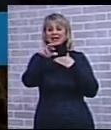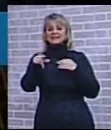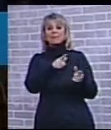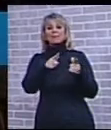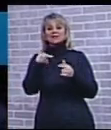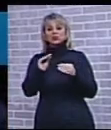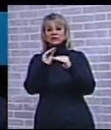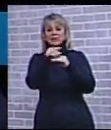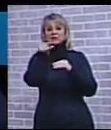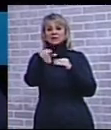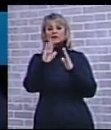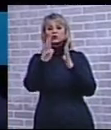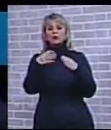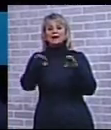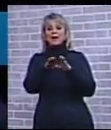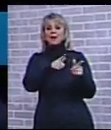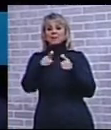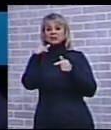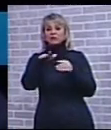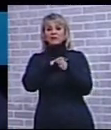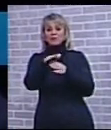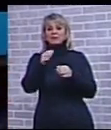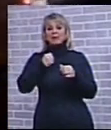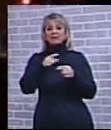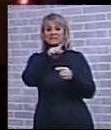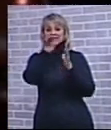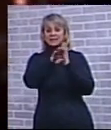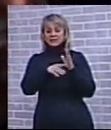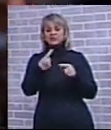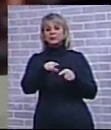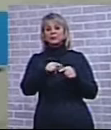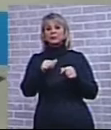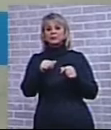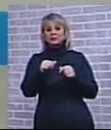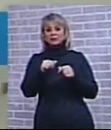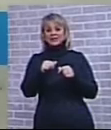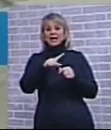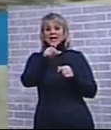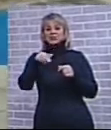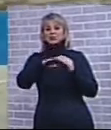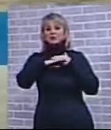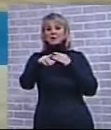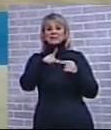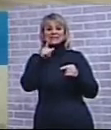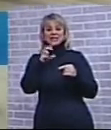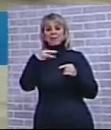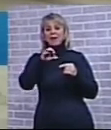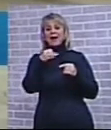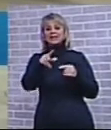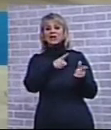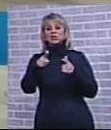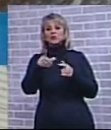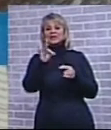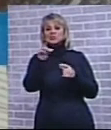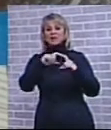Подготовка к заправке топлива в воздухе, подготовка к выполнению боевых задач на полигонах. Газон на поле зазеленеет в мае.